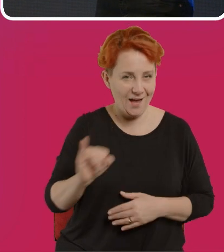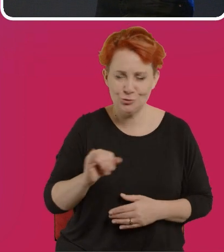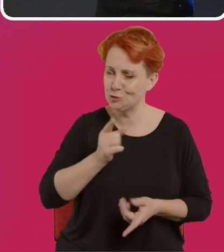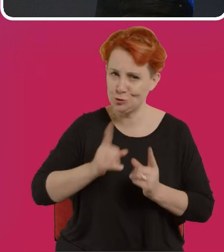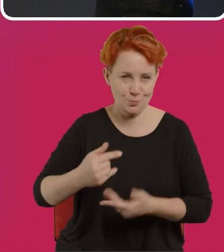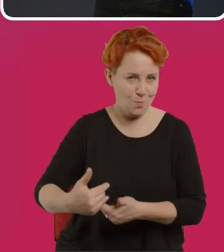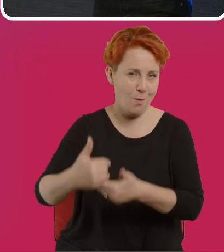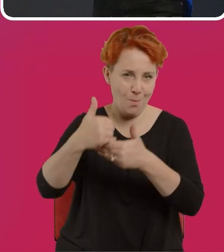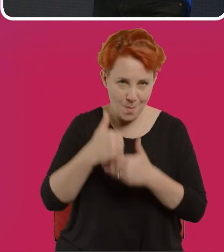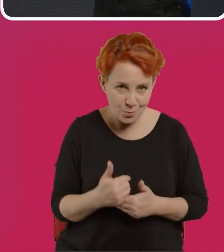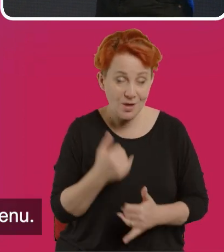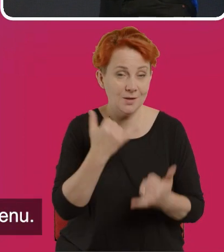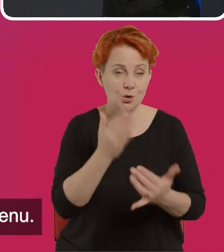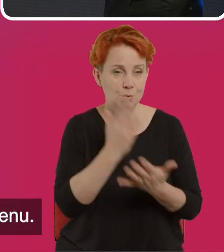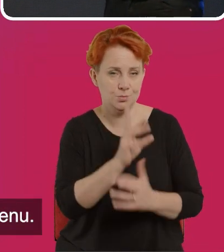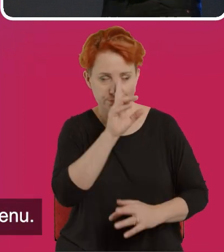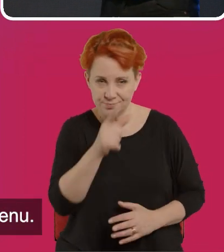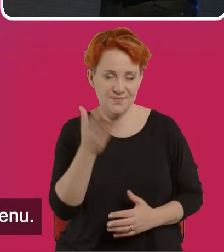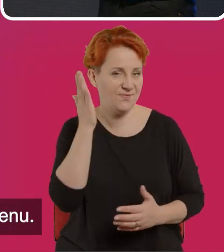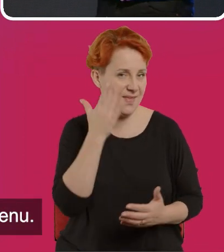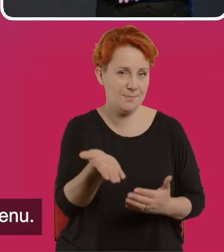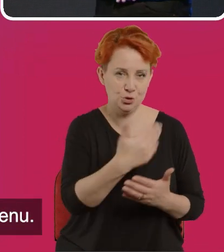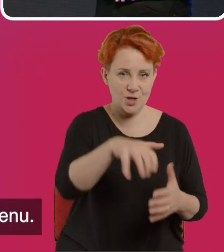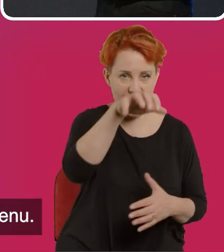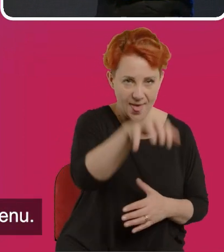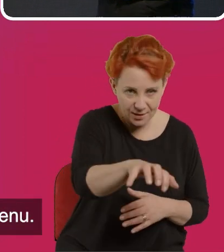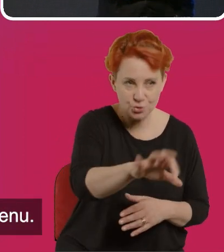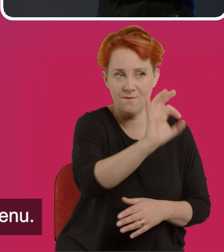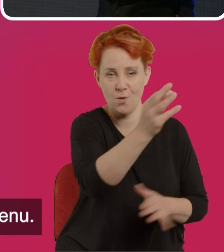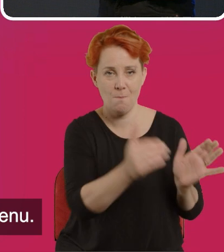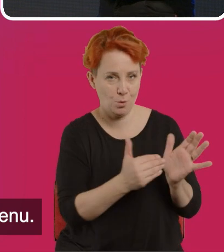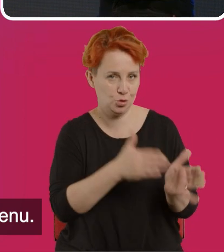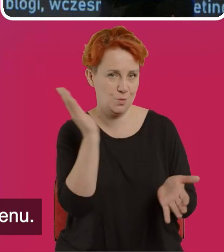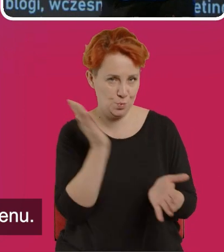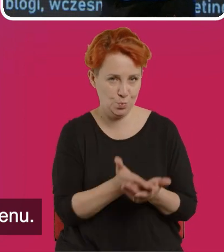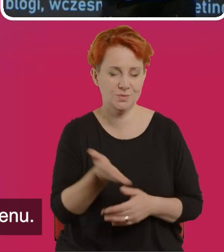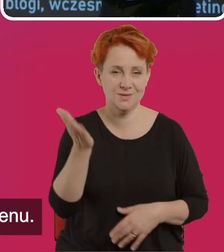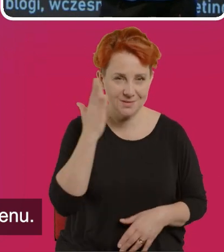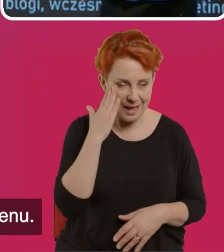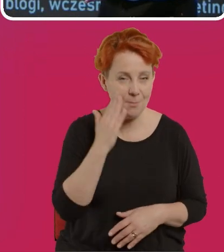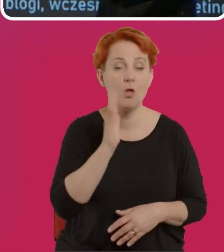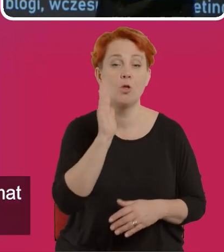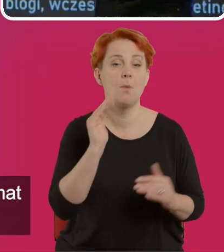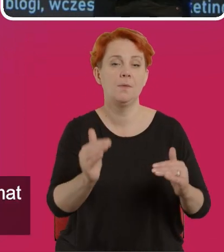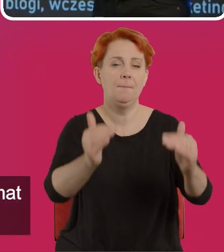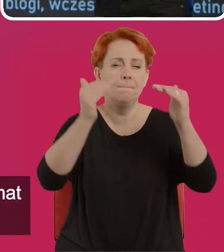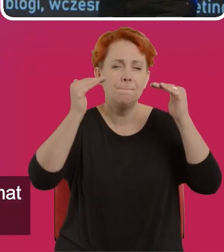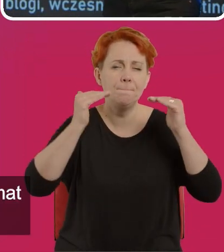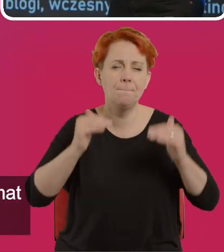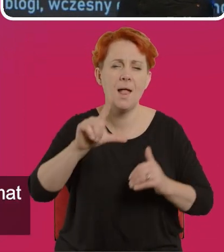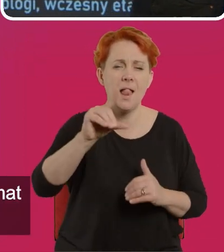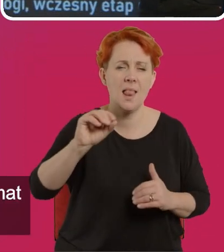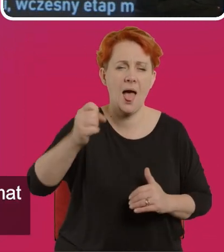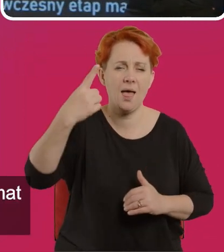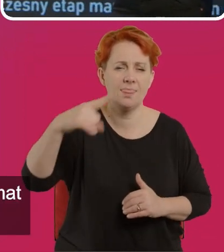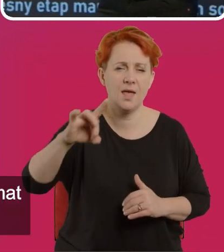już zidentyfikowaliśmy segment, zidentyfikowaliśmy te potrzeby, możemy przechodzić dopiero do lead genu. I to znowu też tutaj